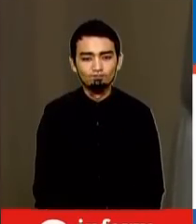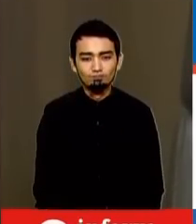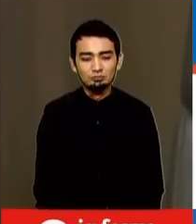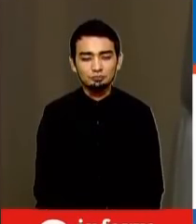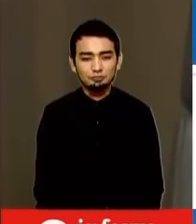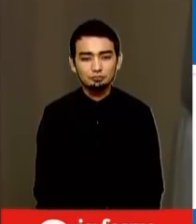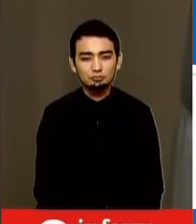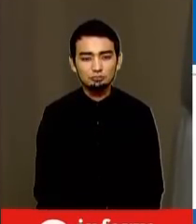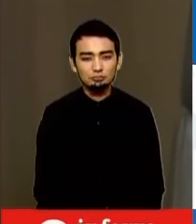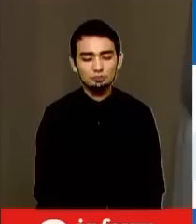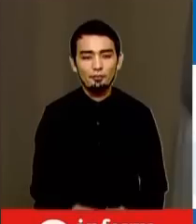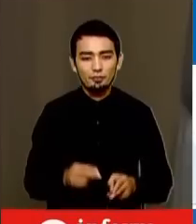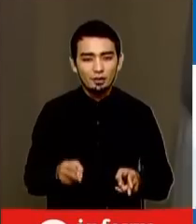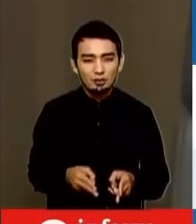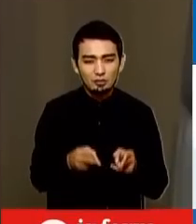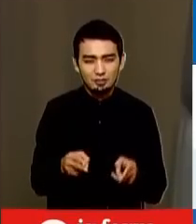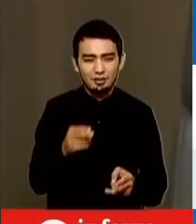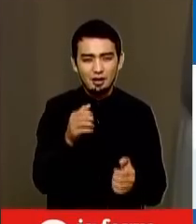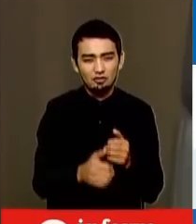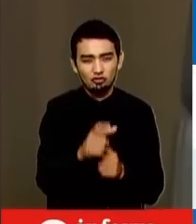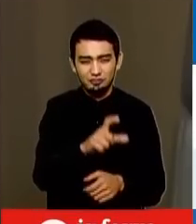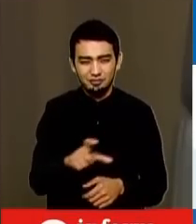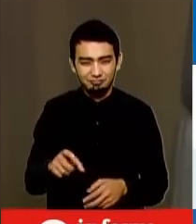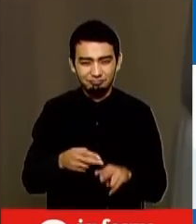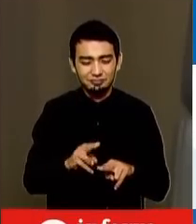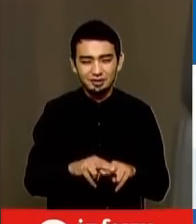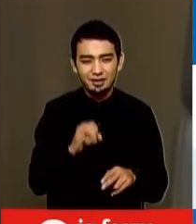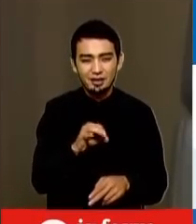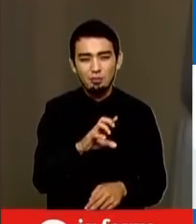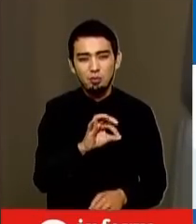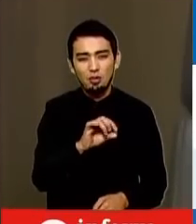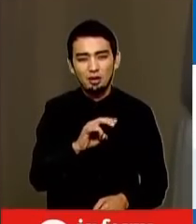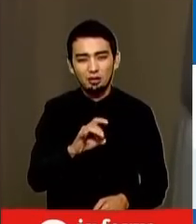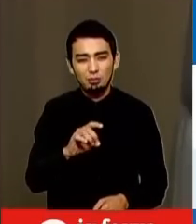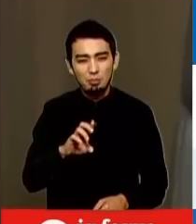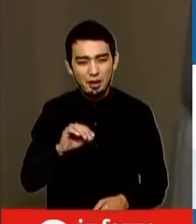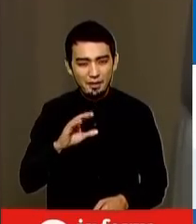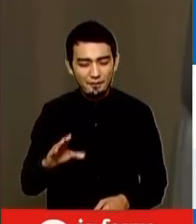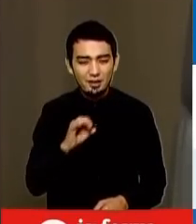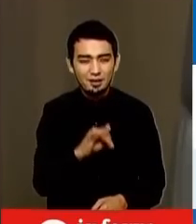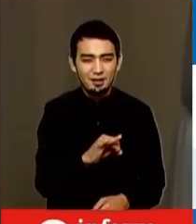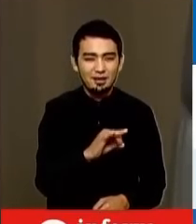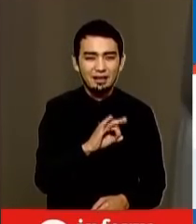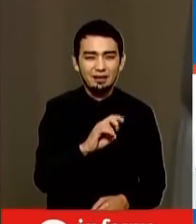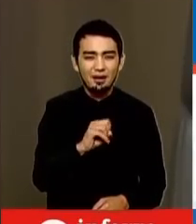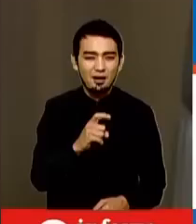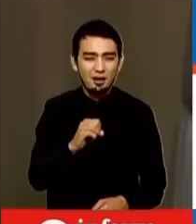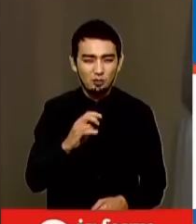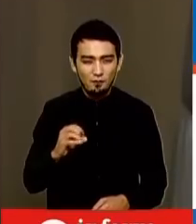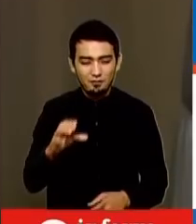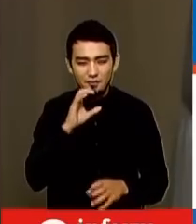С учетом преступной роли каждого в данной ситуации, то, что именно Буранбаев и Наханов распорядились похищенными имуществом